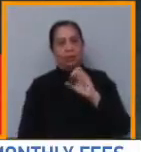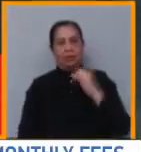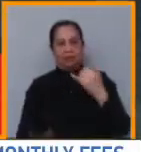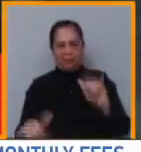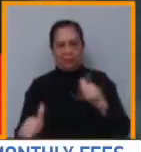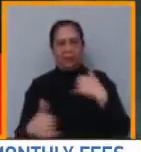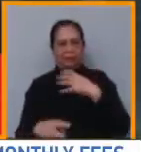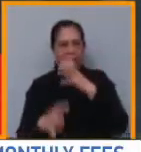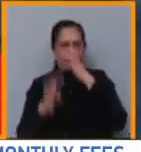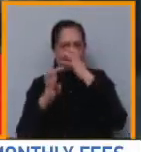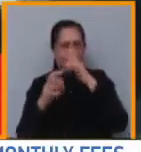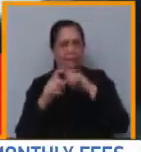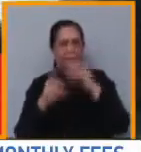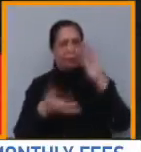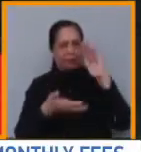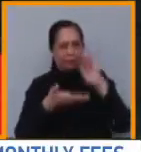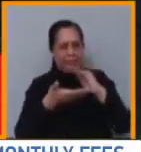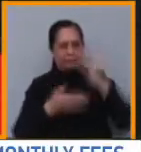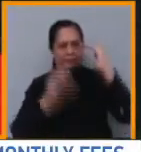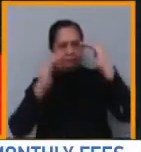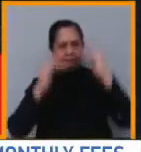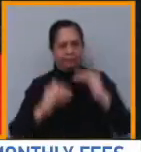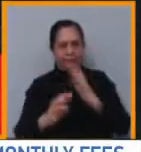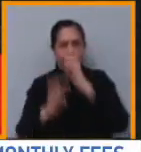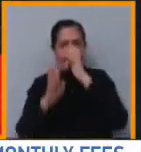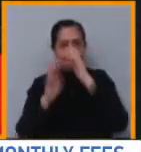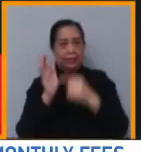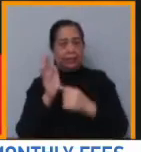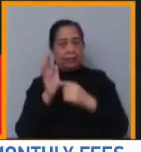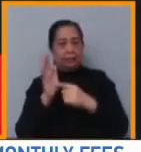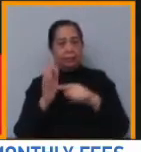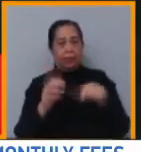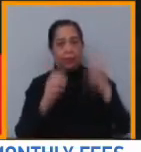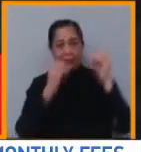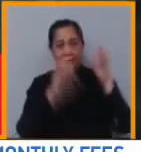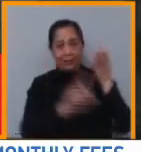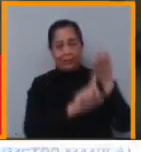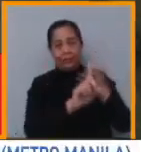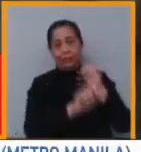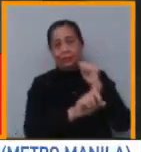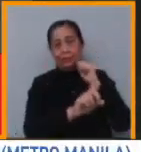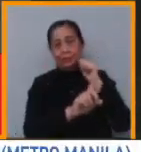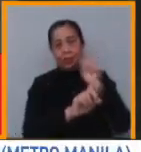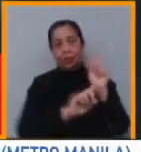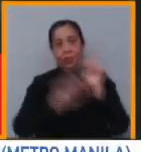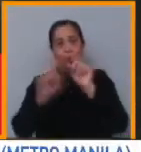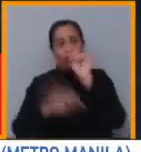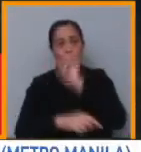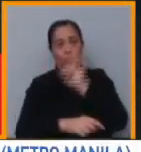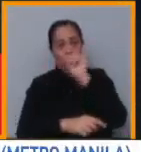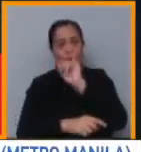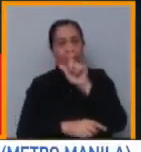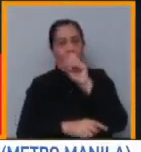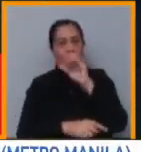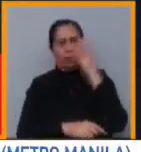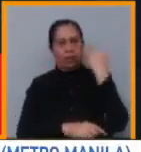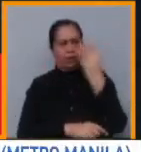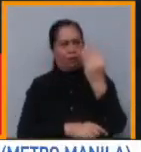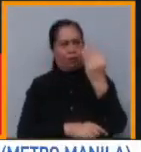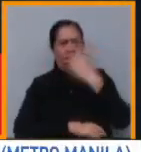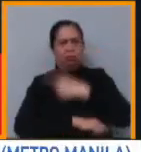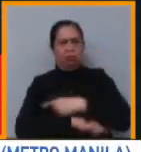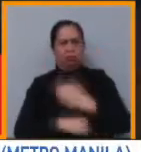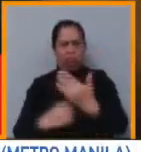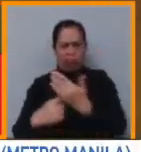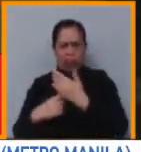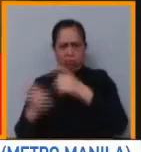naiibsan na rin ang mga ito. Halimbawa, ang guro na si Amalia Dohina na uuwi sa Iloilo. Dati 14 days ng quarantine ang requirement na kailangan